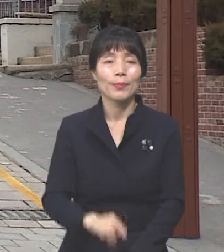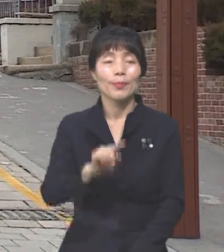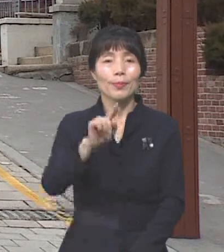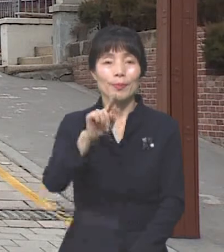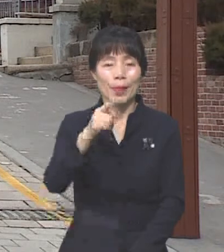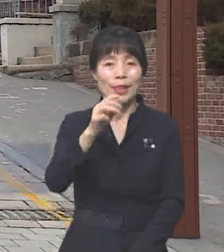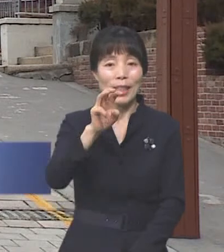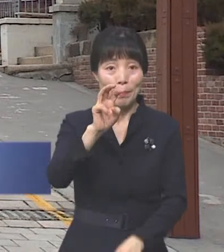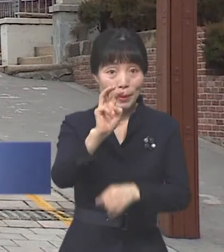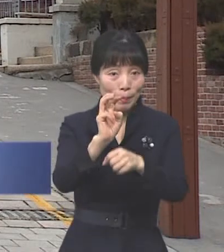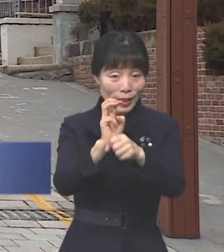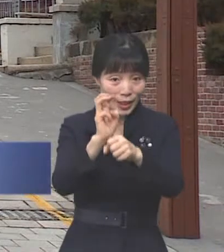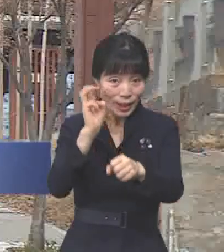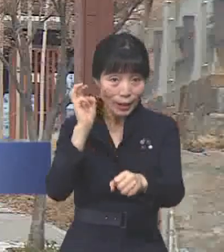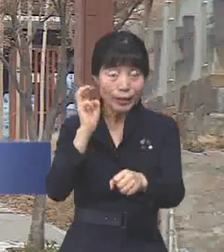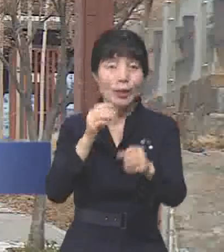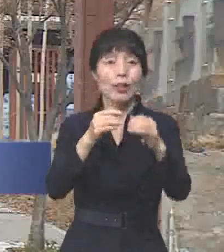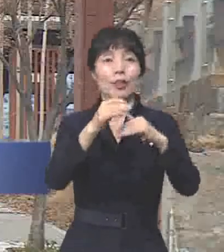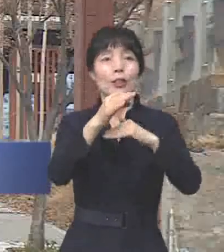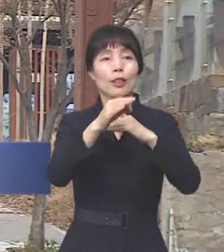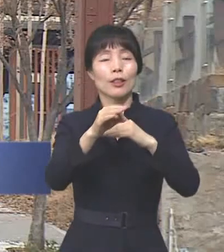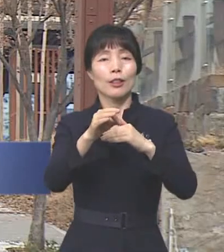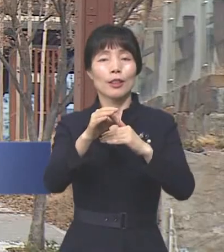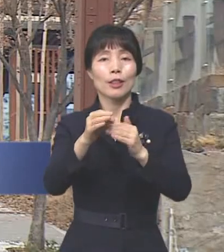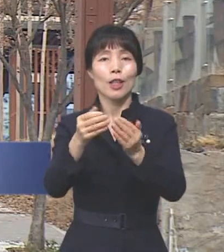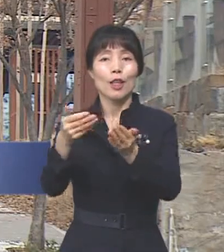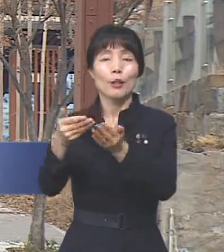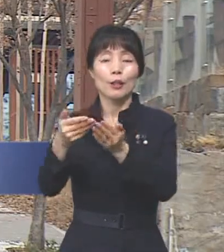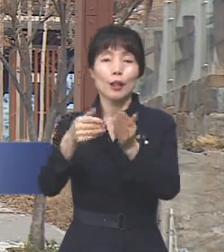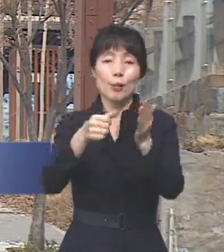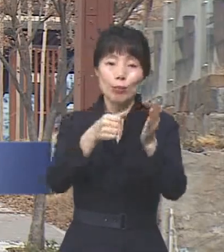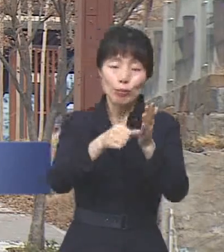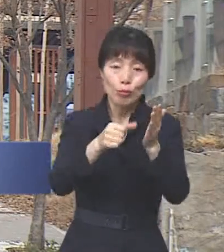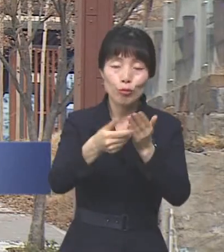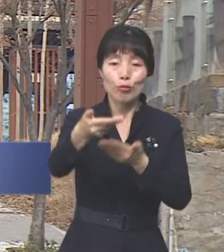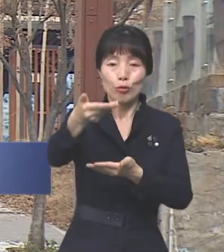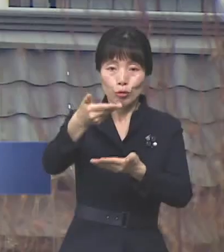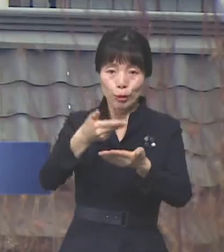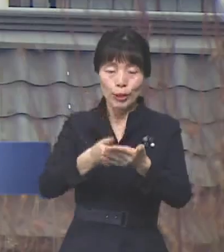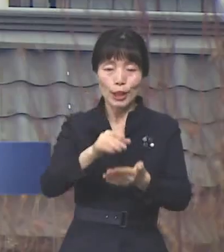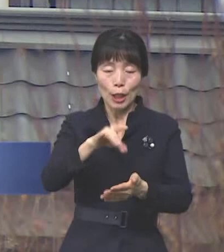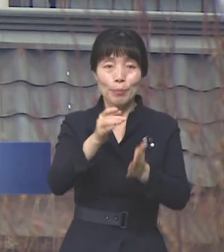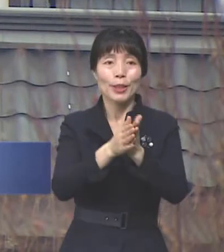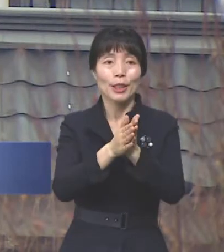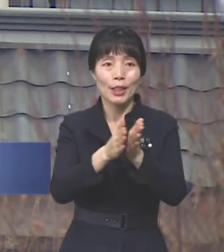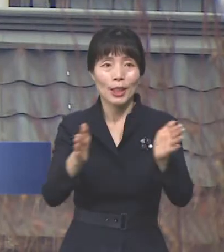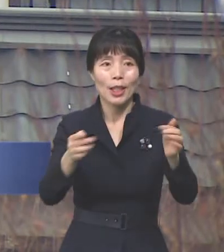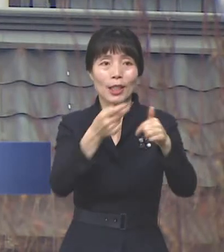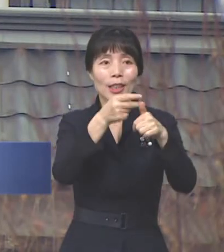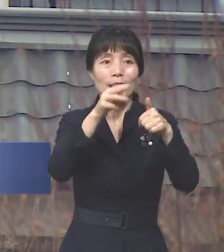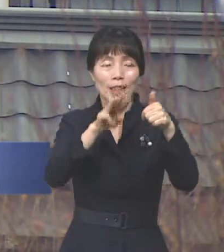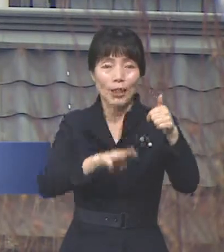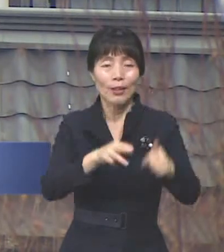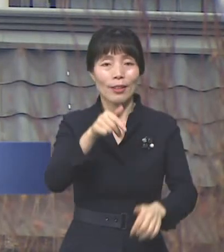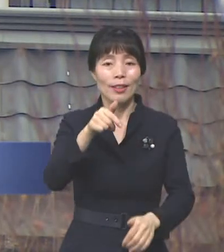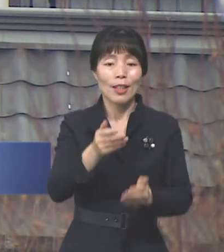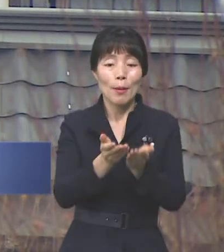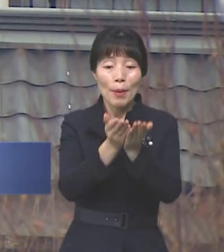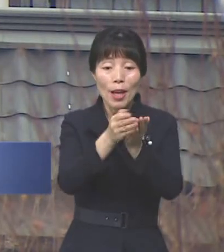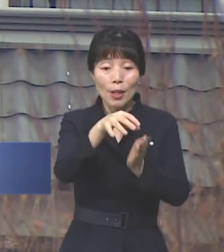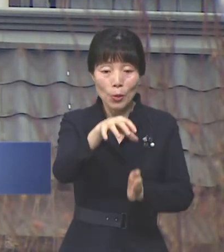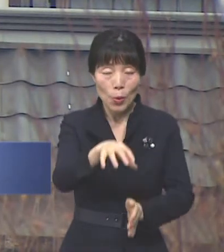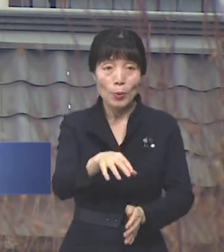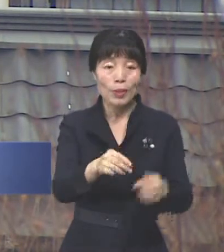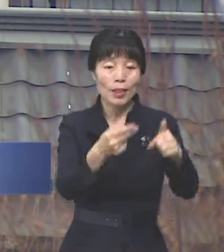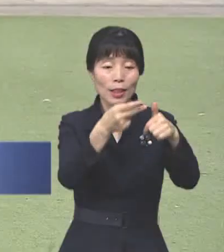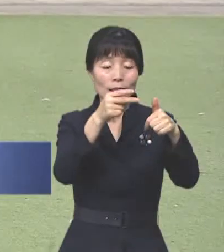130여 년 전 서구의 문물이 가장 먼저 들어오며 형성된 인천 계양장. 거리마다 중국과 일본식 건물이 그대로